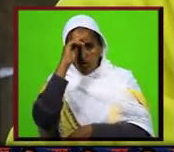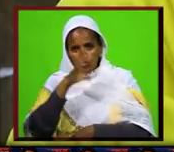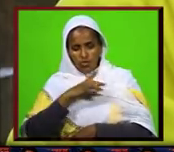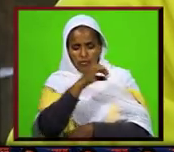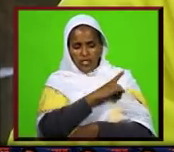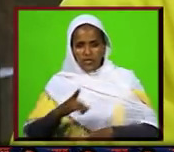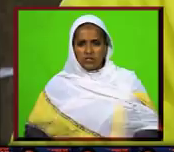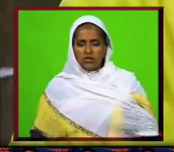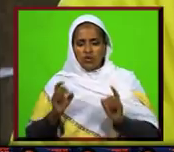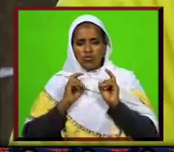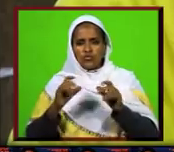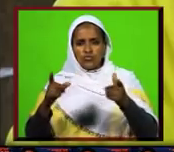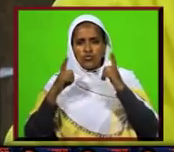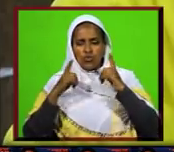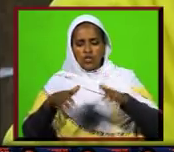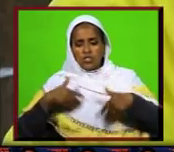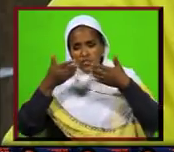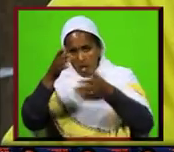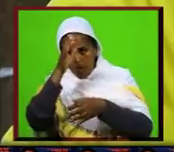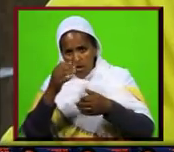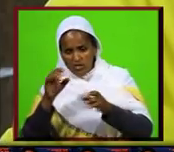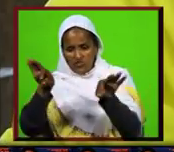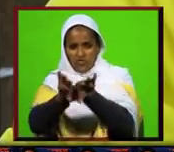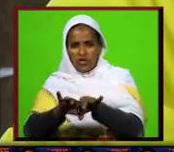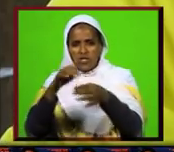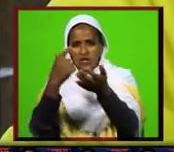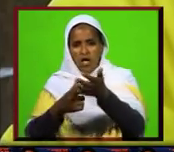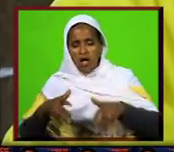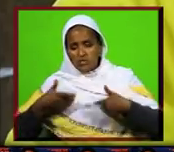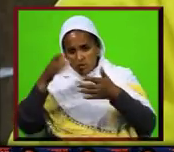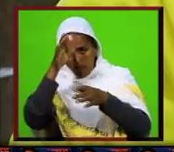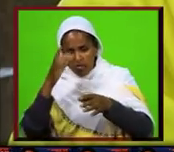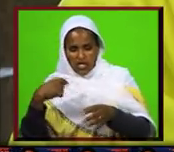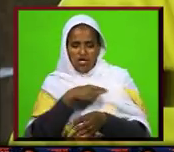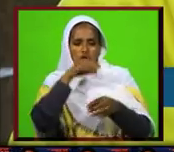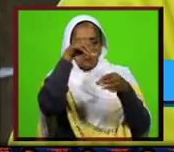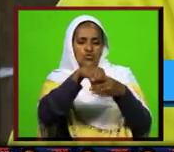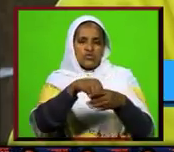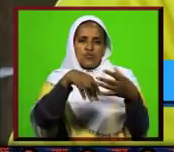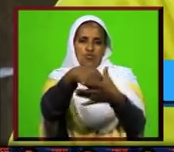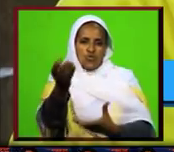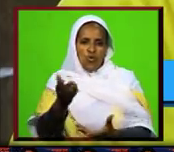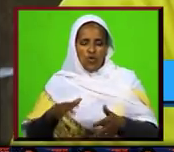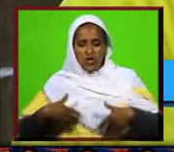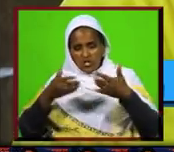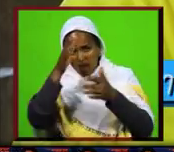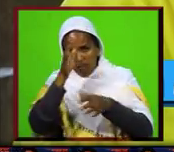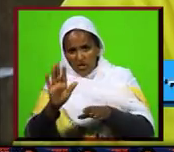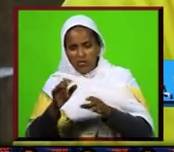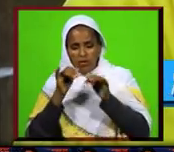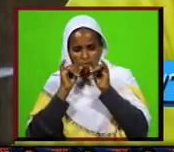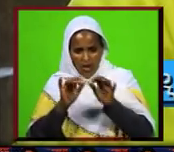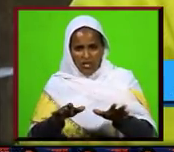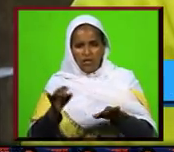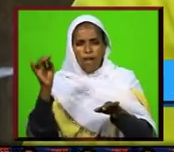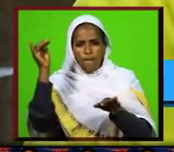ሰው በክርስትና ህይወቱ ሲኖር ንስሐ አባት ያስፈልጋል። ያ ንስሐ አባት ከዚህ ከኛ ውስጥ ነው የሚወጣው። ከንስሐ አባትም